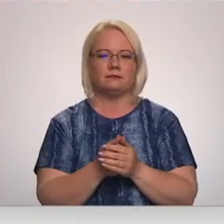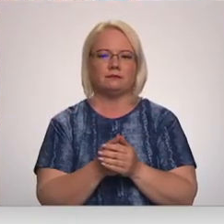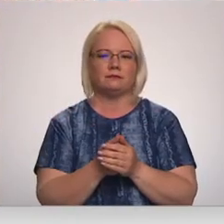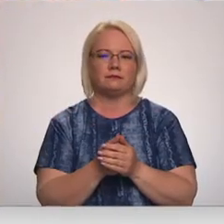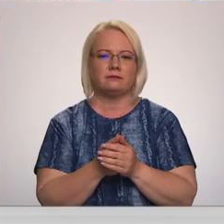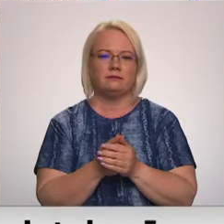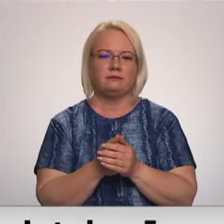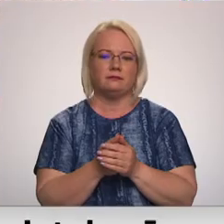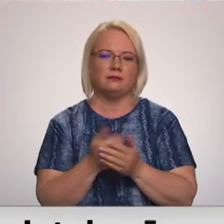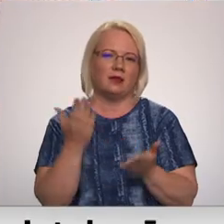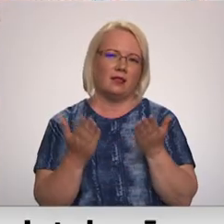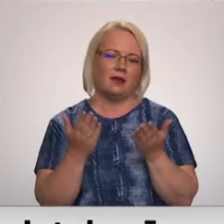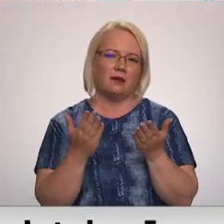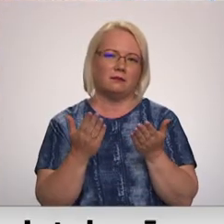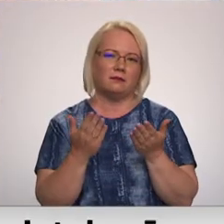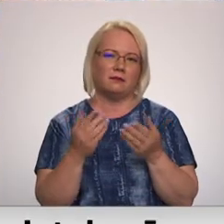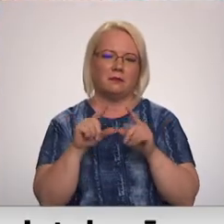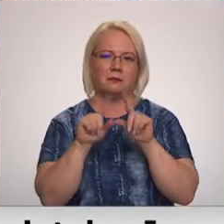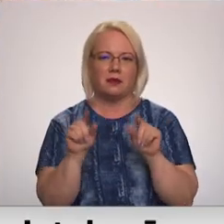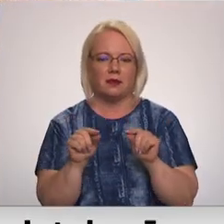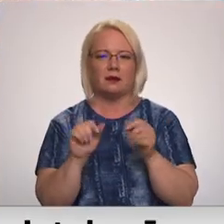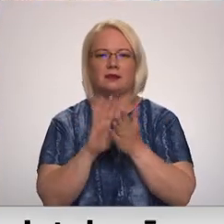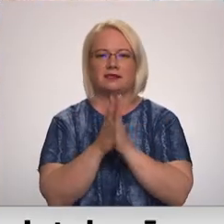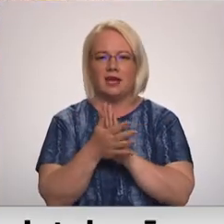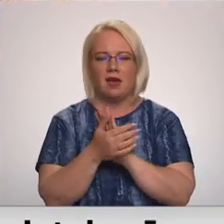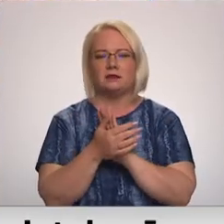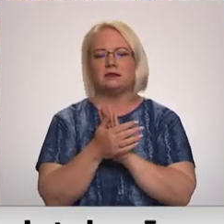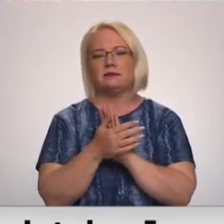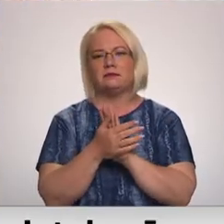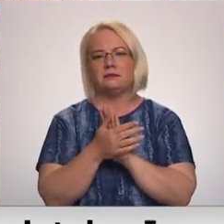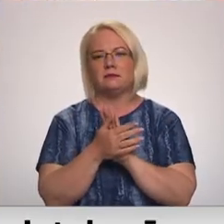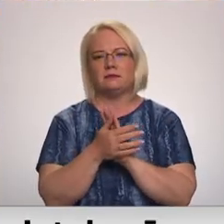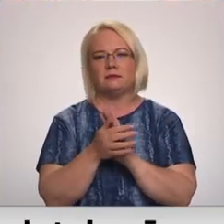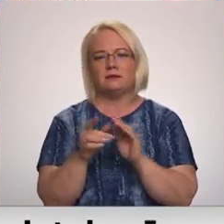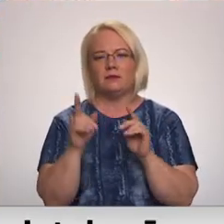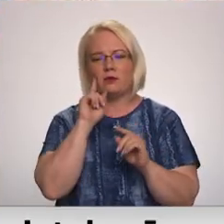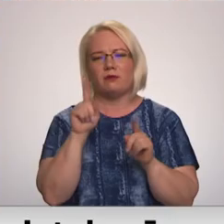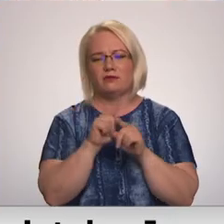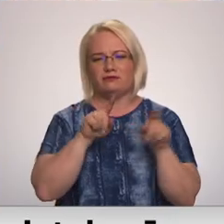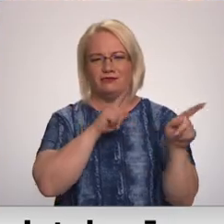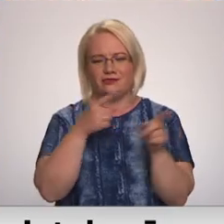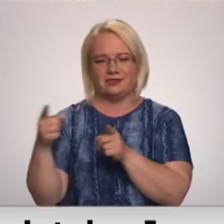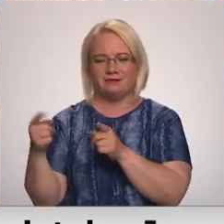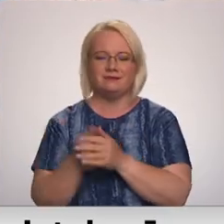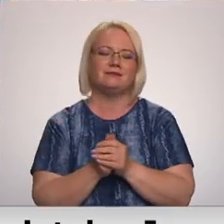lietas – pīrāgi, siers, nu, un neklasiskā šašliks.